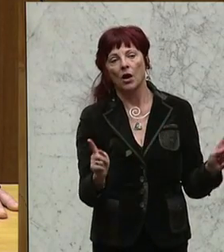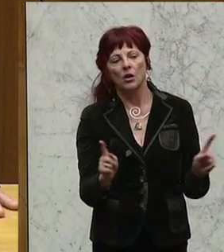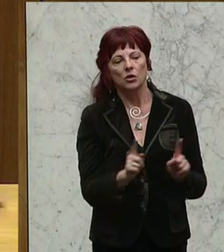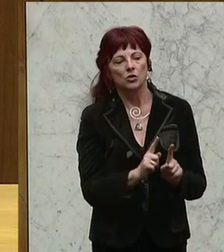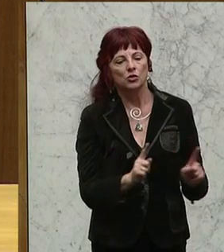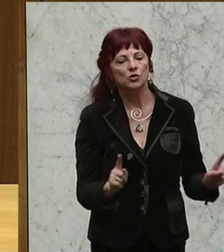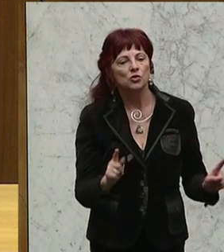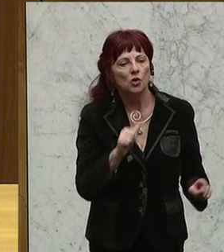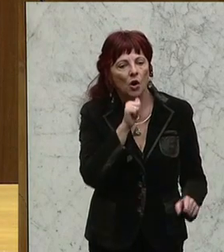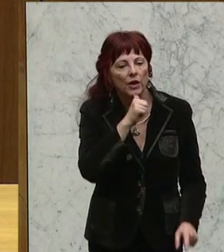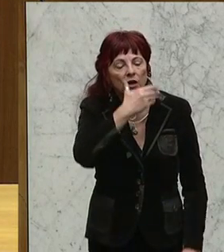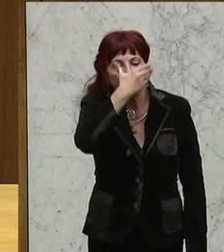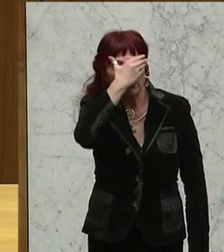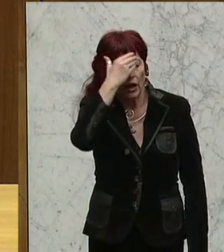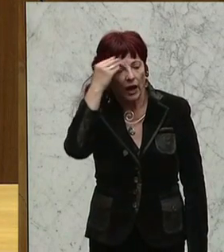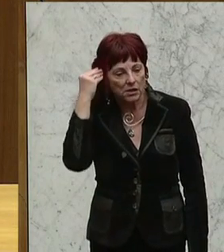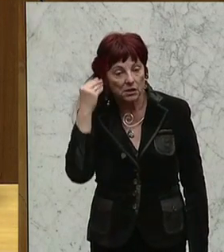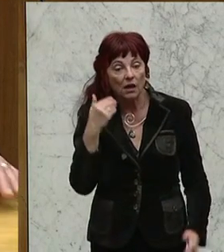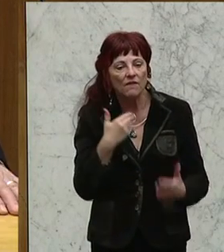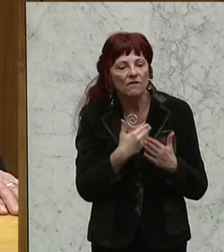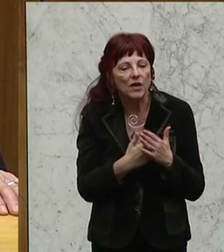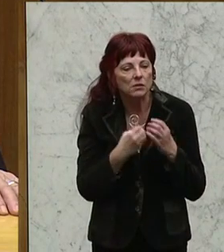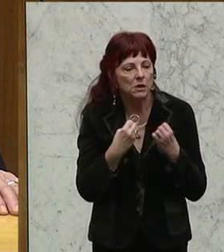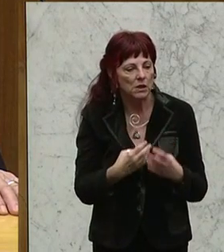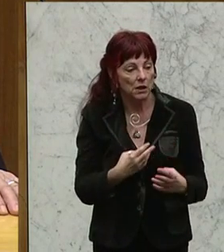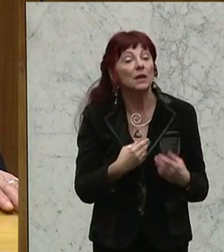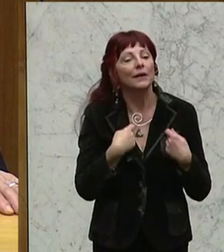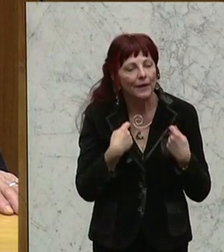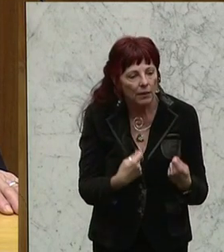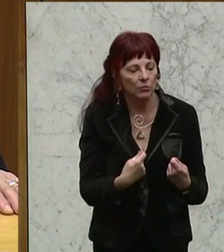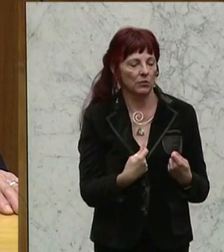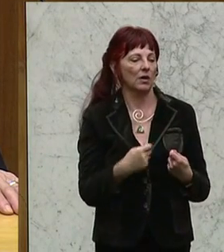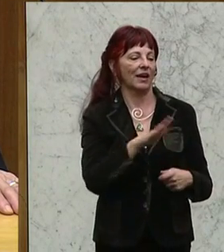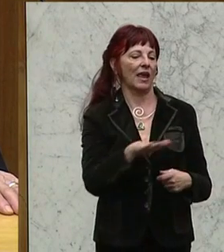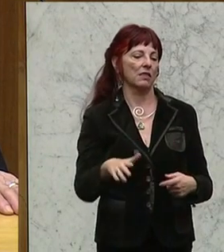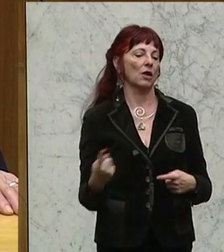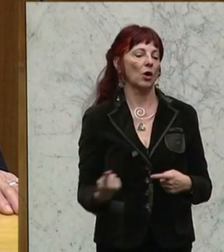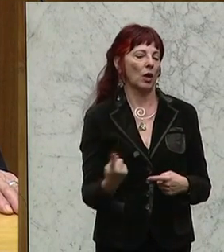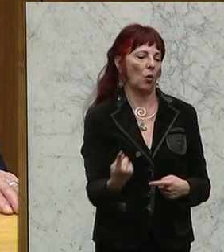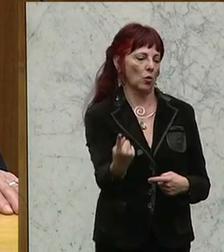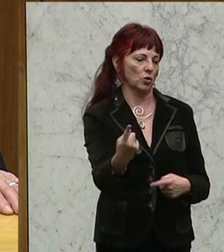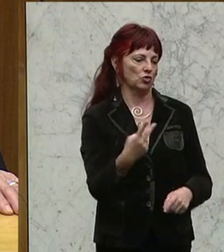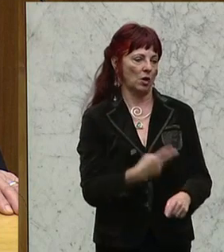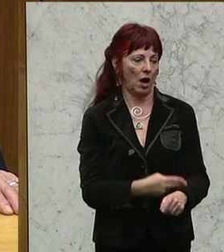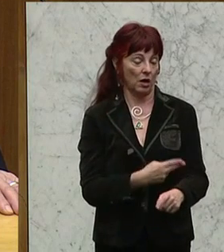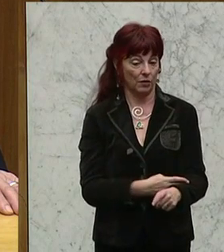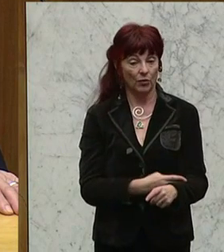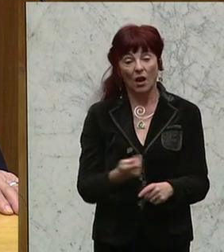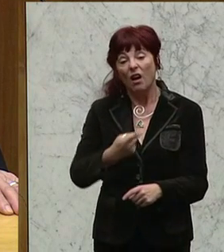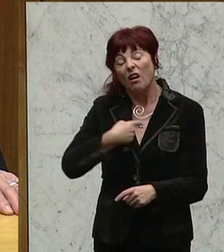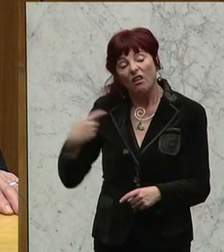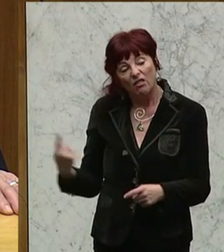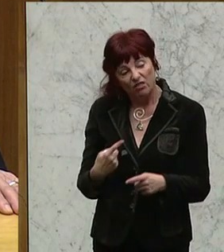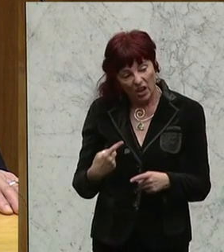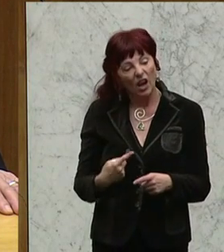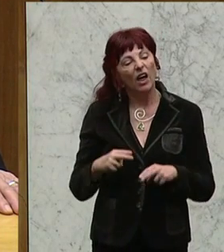der chronisch kranken Kinder im Schulsystem nicht verschließen in Kooperation mit dem nationalpräsident schhofer hat die